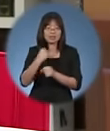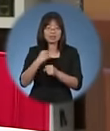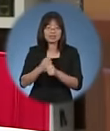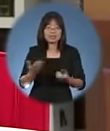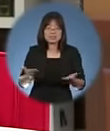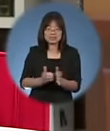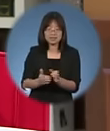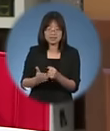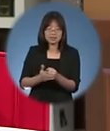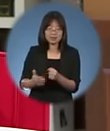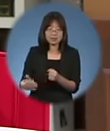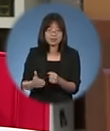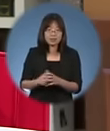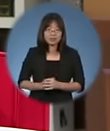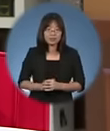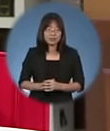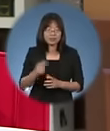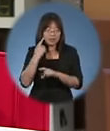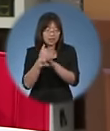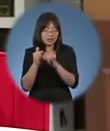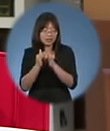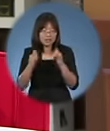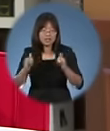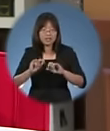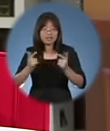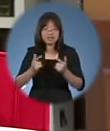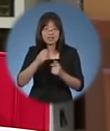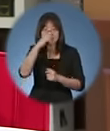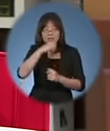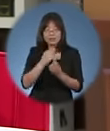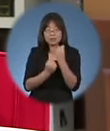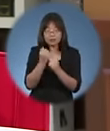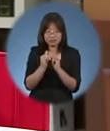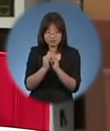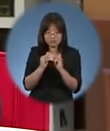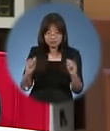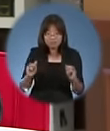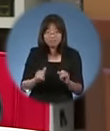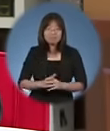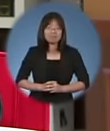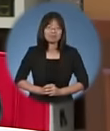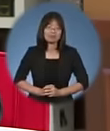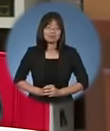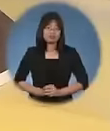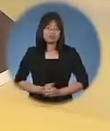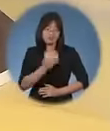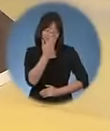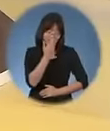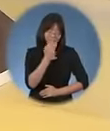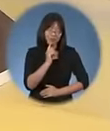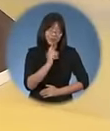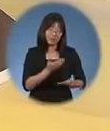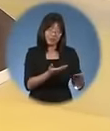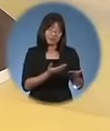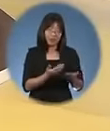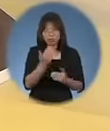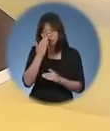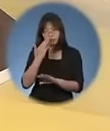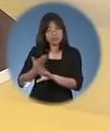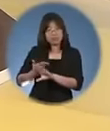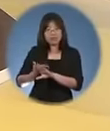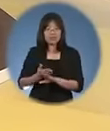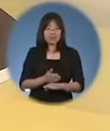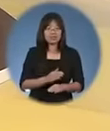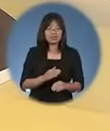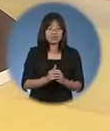때문에 이야기로 묶어낸 거다. 저는 학자가 아니라 번역자예요. 번역자다. 네. 겸손의 말씀이고. 겸손이 아닙니다. 그래도 뭔가